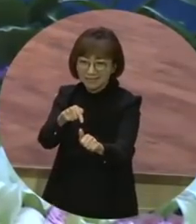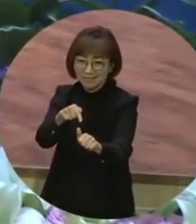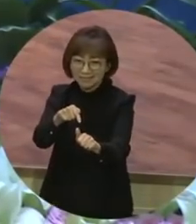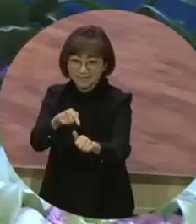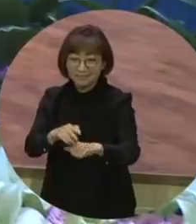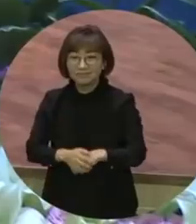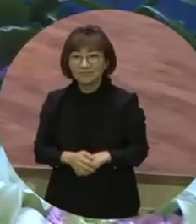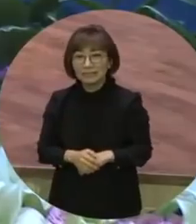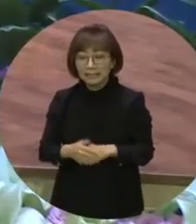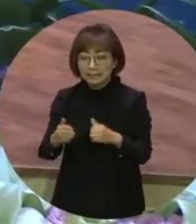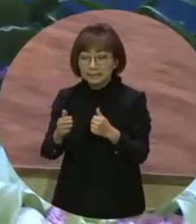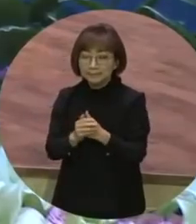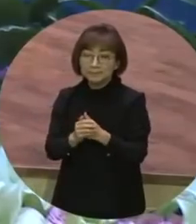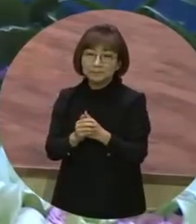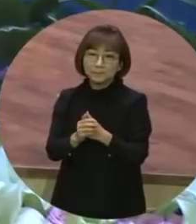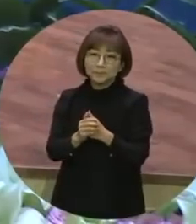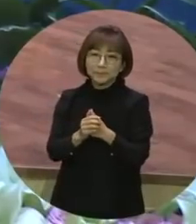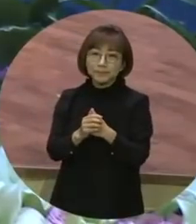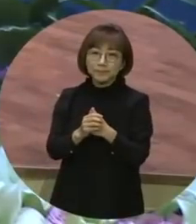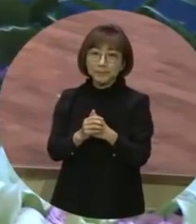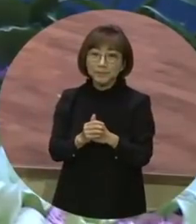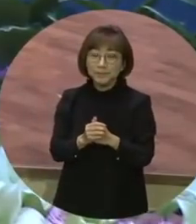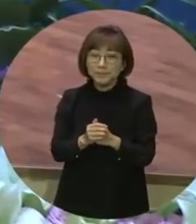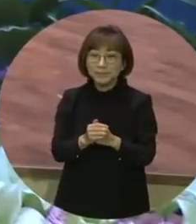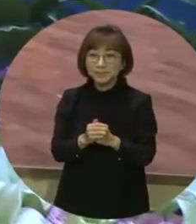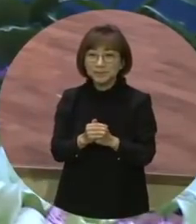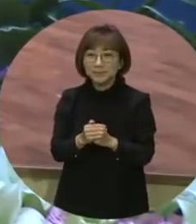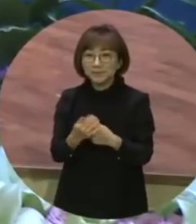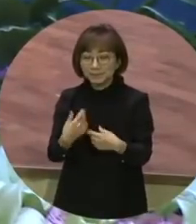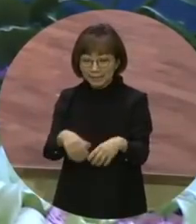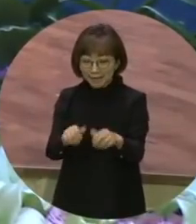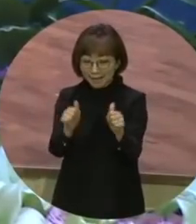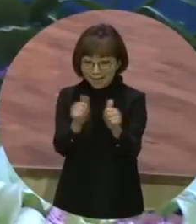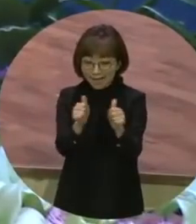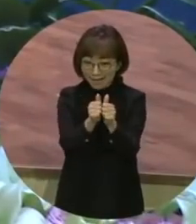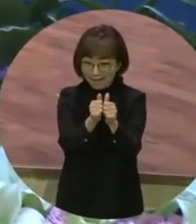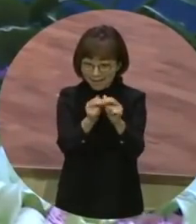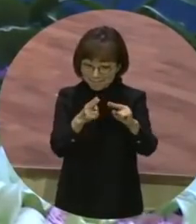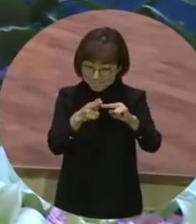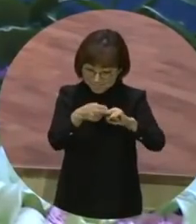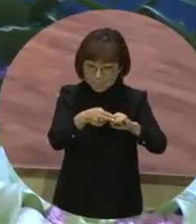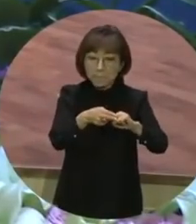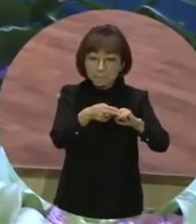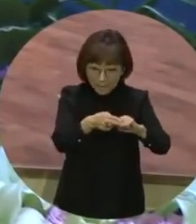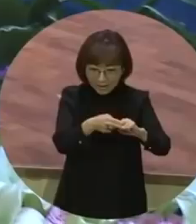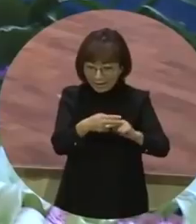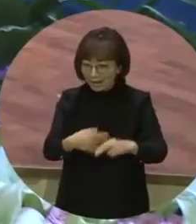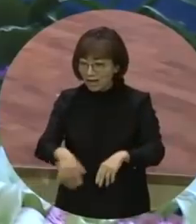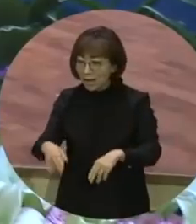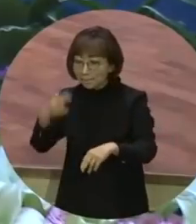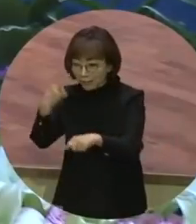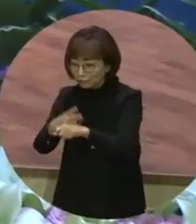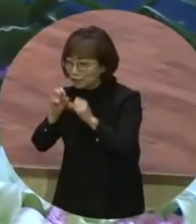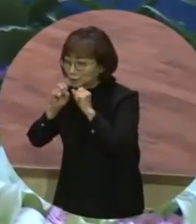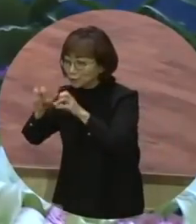그래서 할례 받게 해서 자신의 전도 여행에 동참하게 하고 훈련을